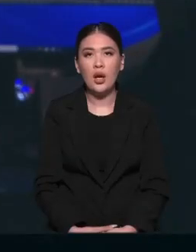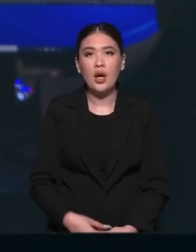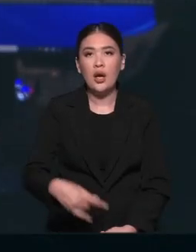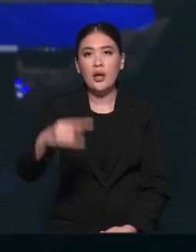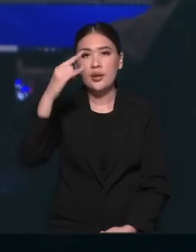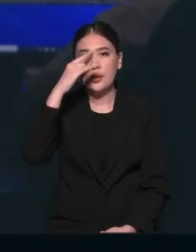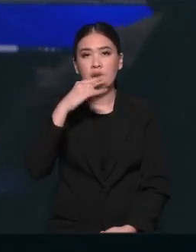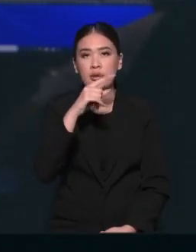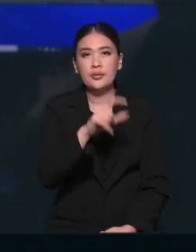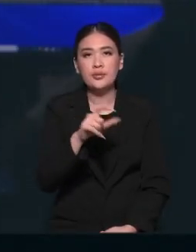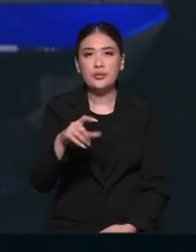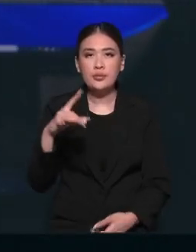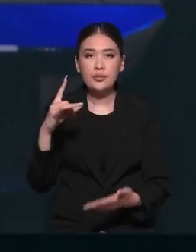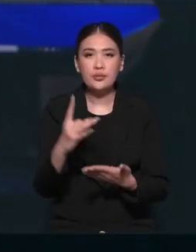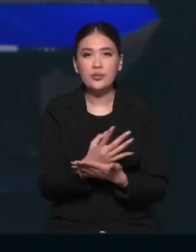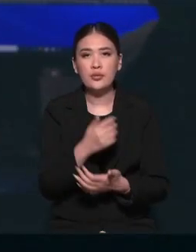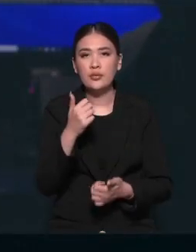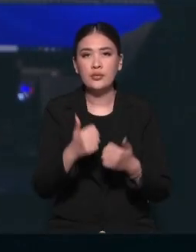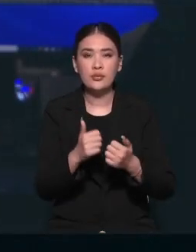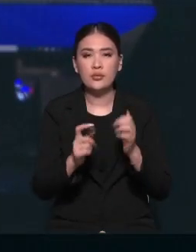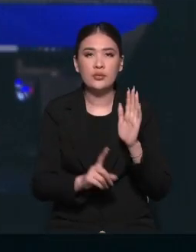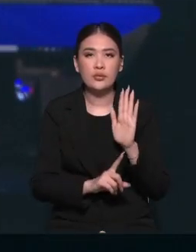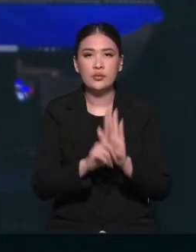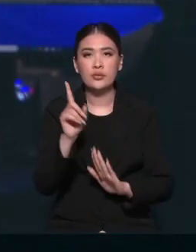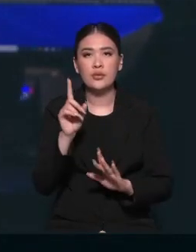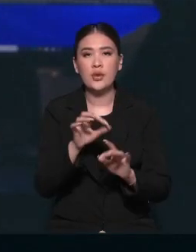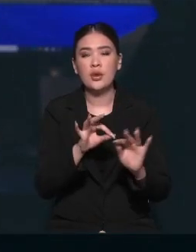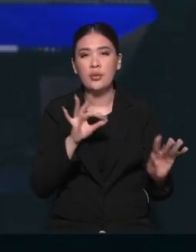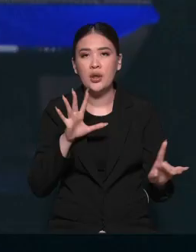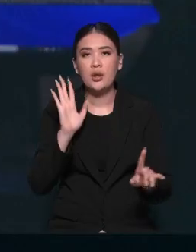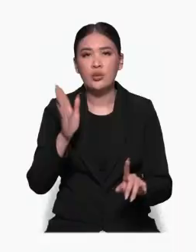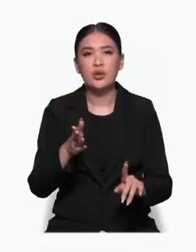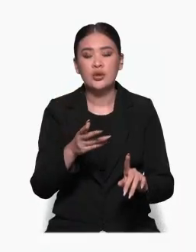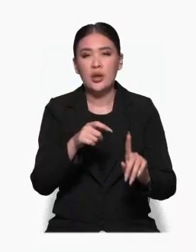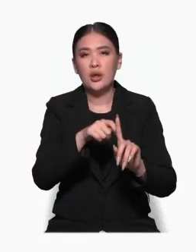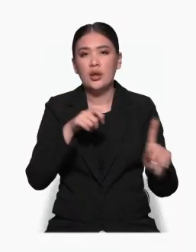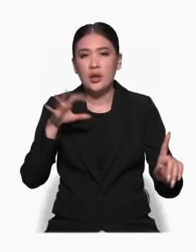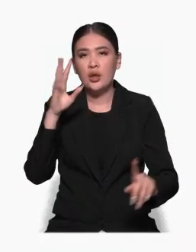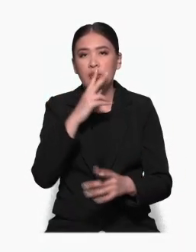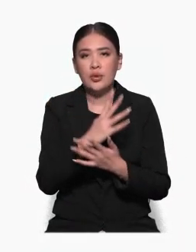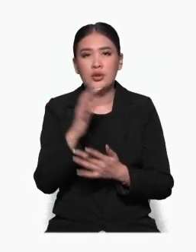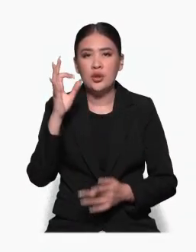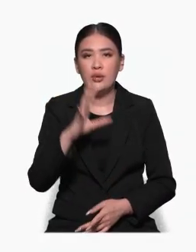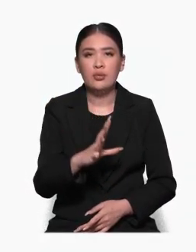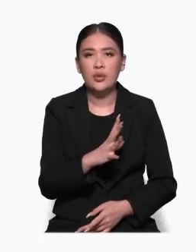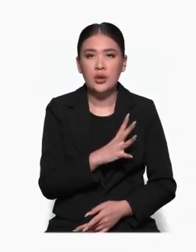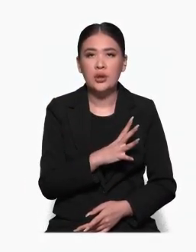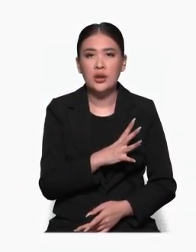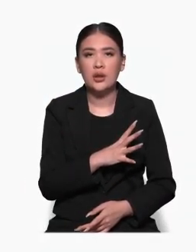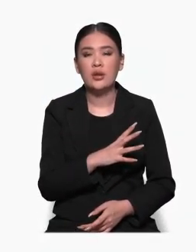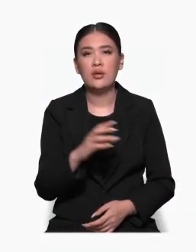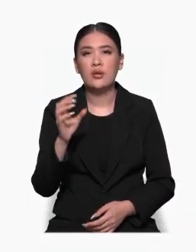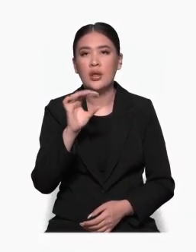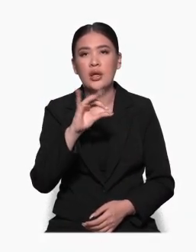Ал қазақстандықтардан алғаш боп жарыс жолына мергендер шығады. Ертең садақ атушылар сынға түседі. Жекелей сында ел намысын